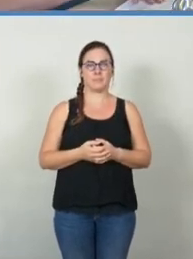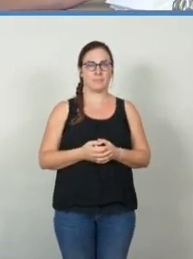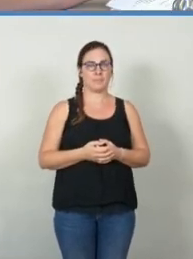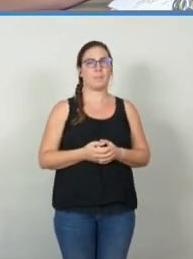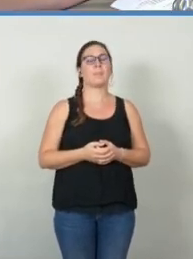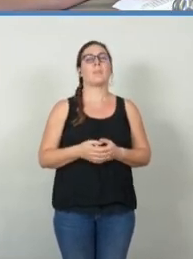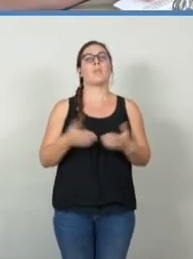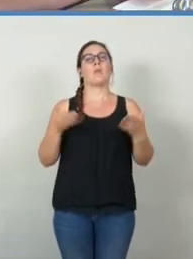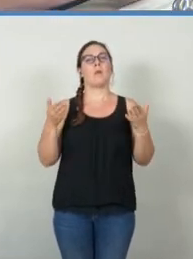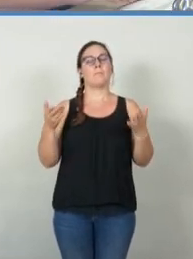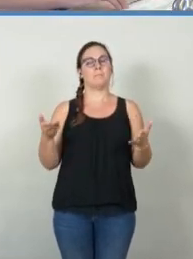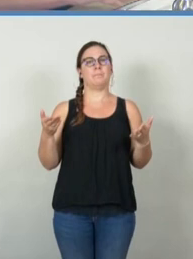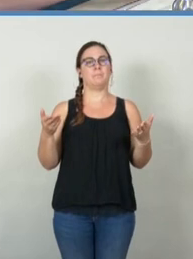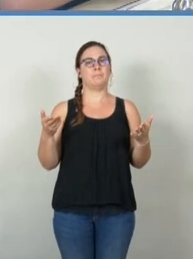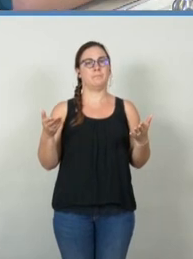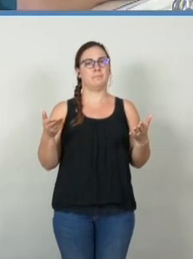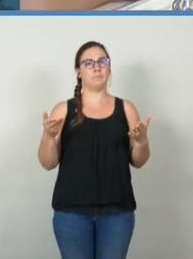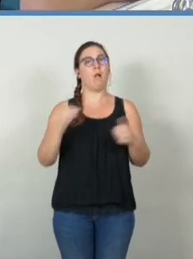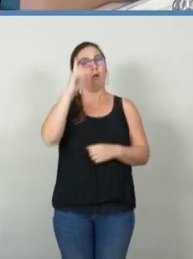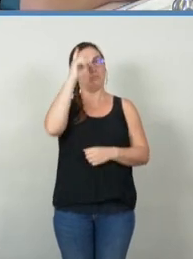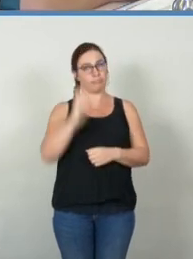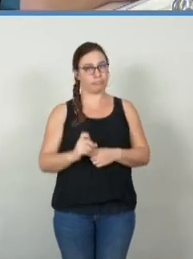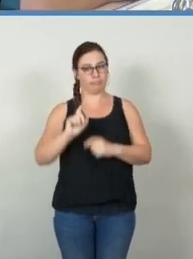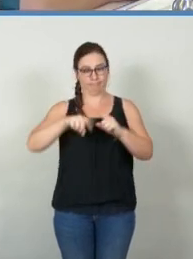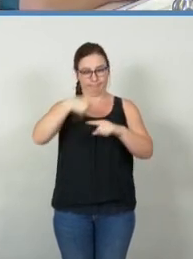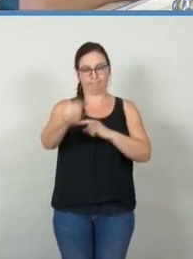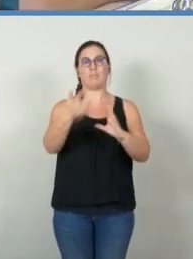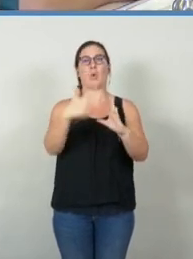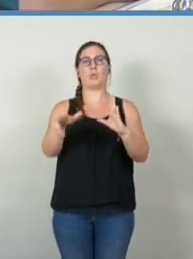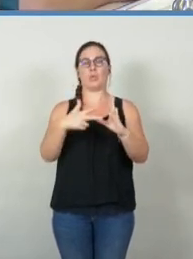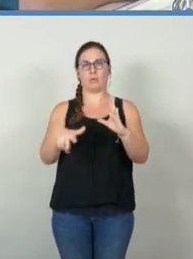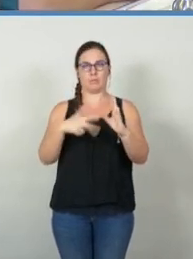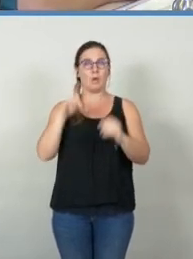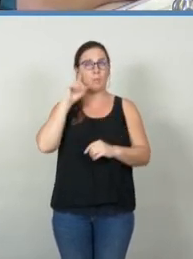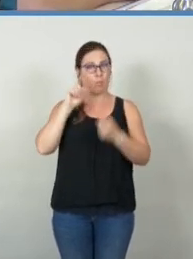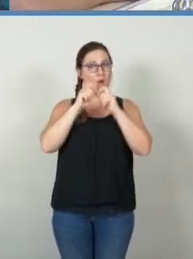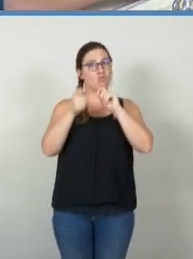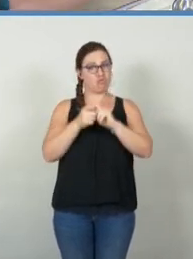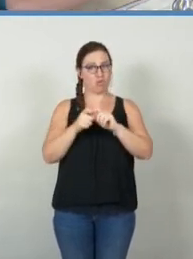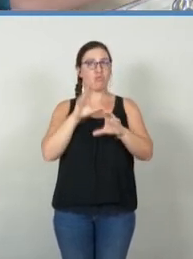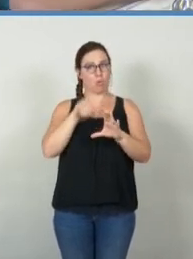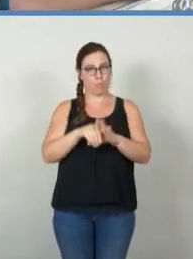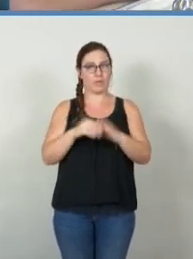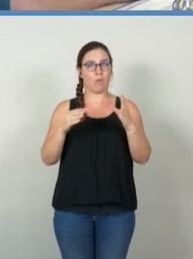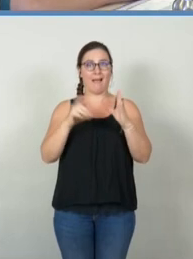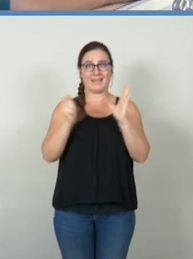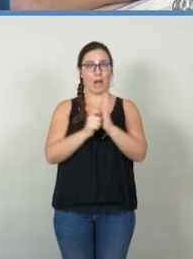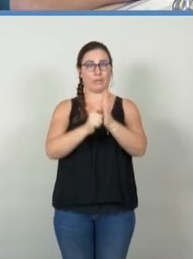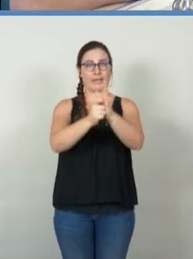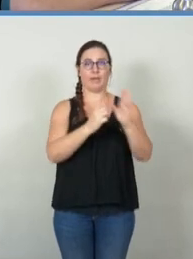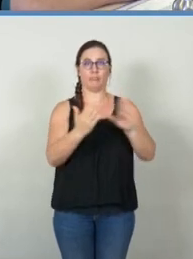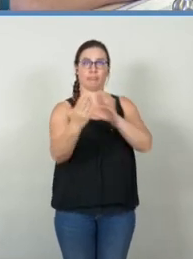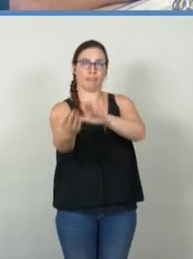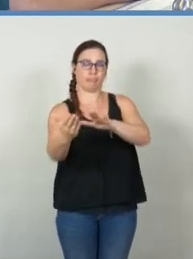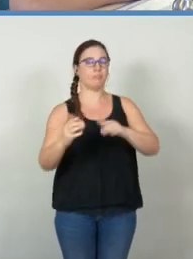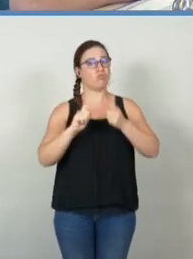en activité à partir de cet automne puisque nous modifions également aussi dans son fonctionnement le calendrier nous avons